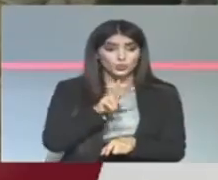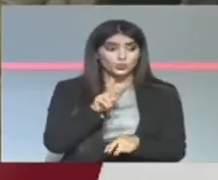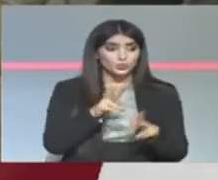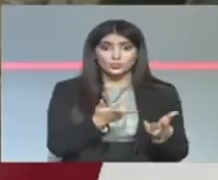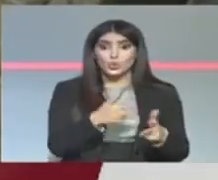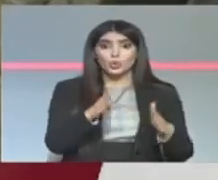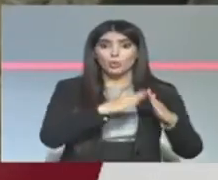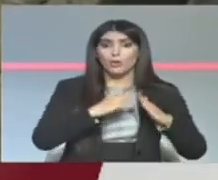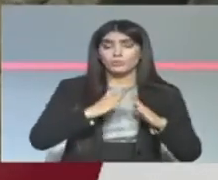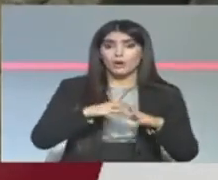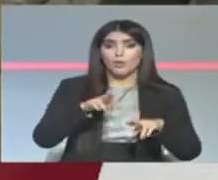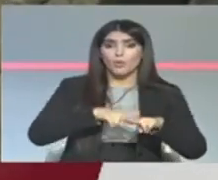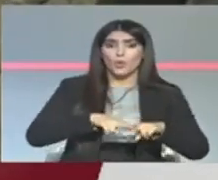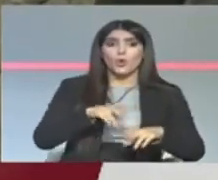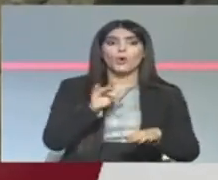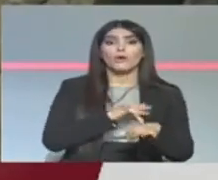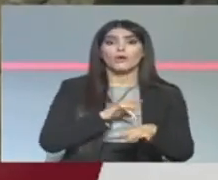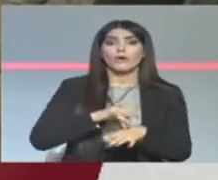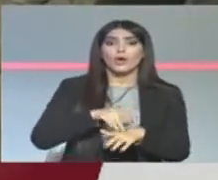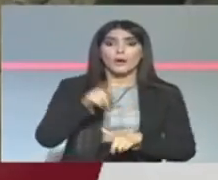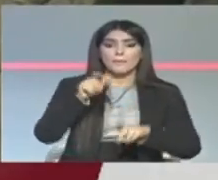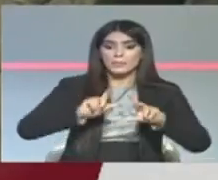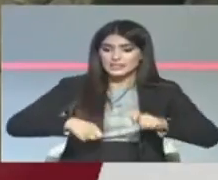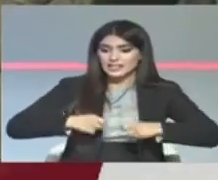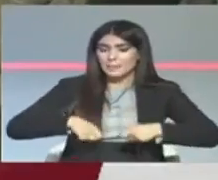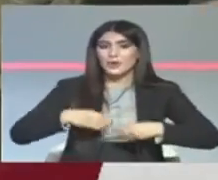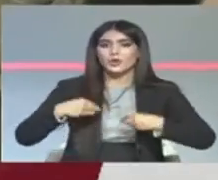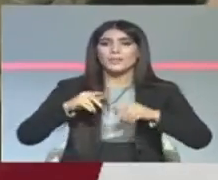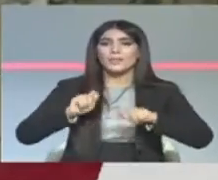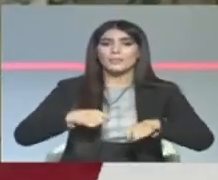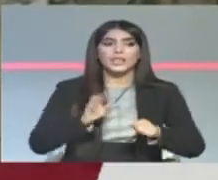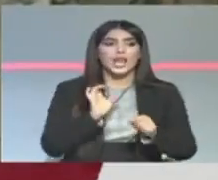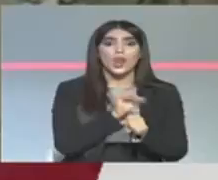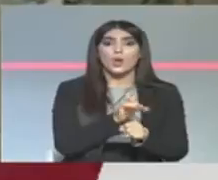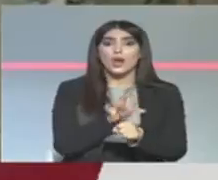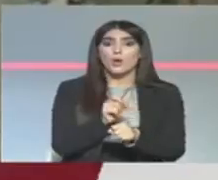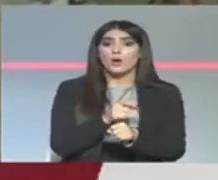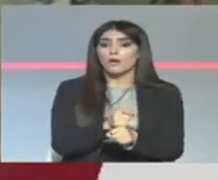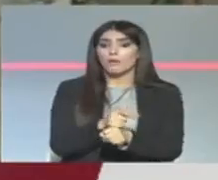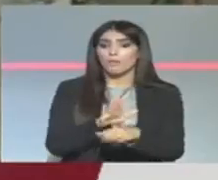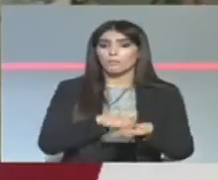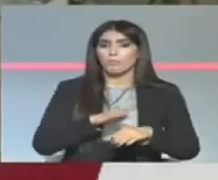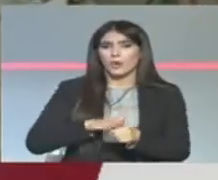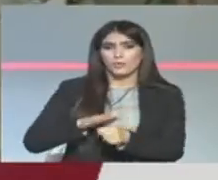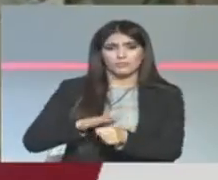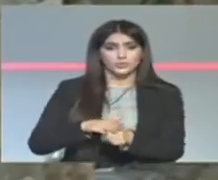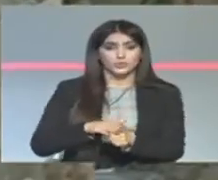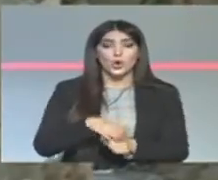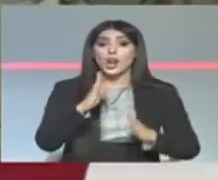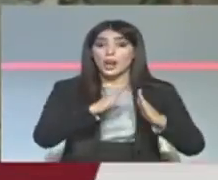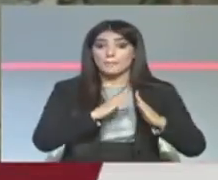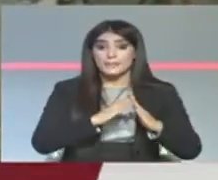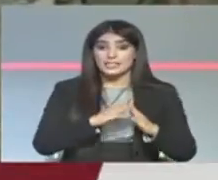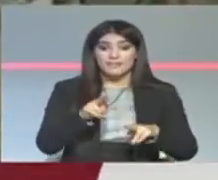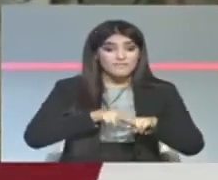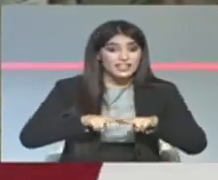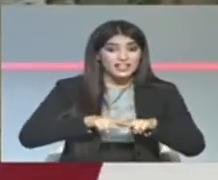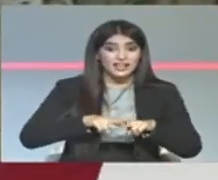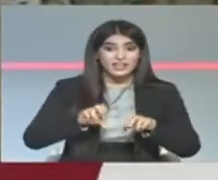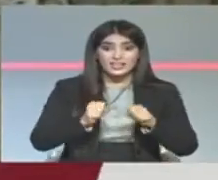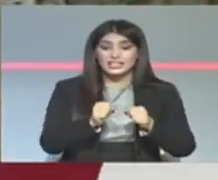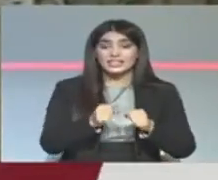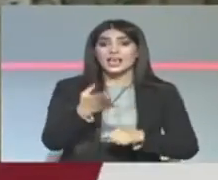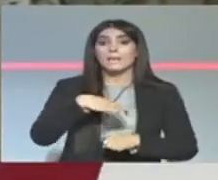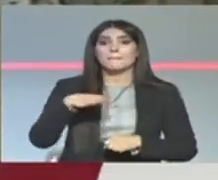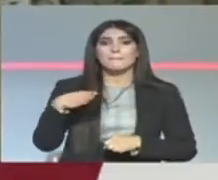عم بيشوف عندك المنازل المهجوره هي زي ما ترجع عنها شكون